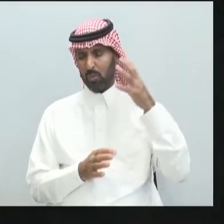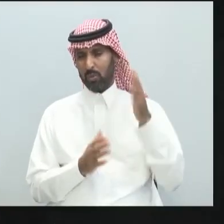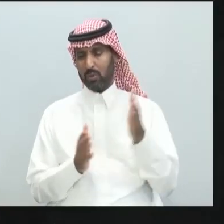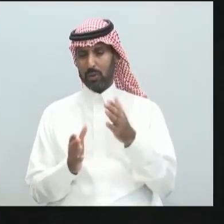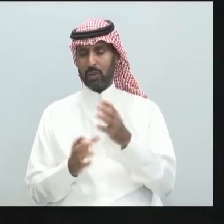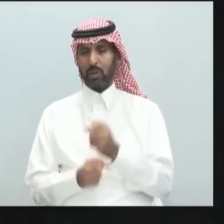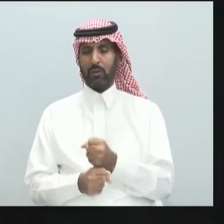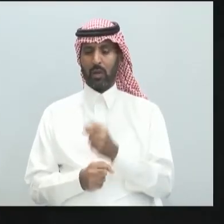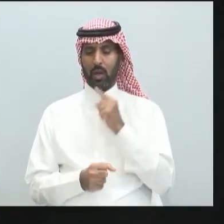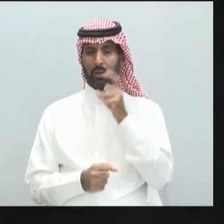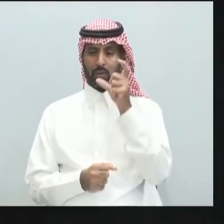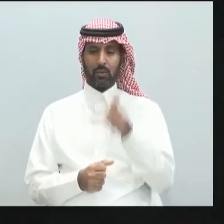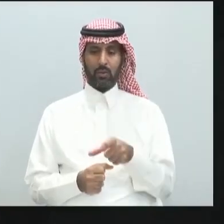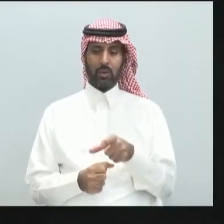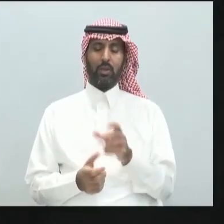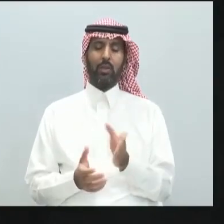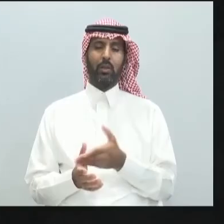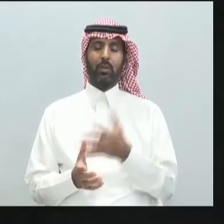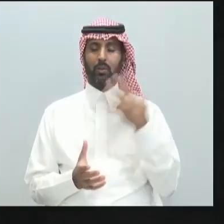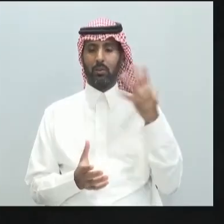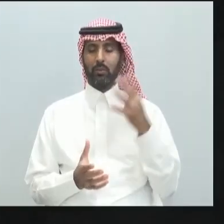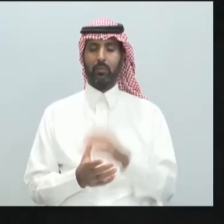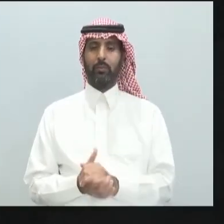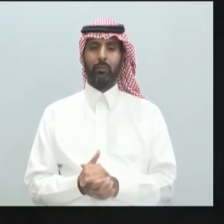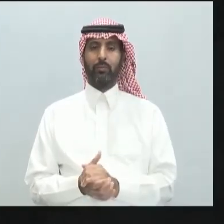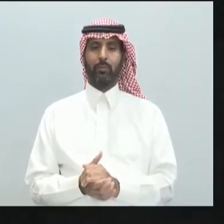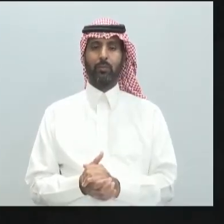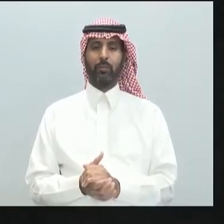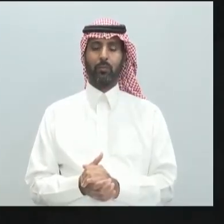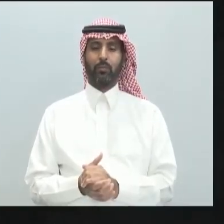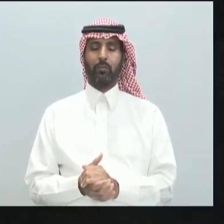التي هي احدى الملوثات البيئيه